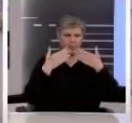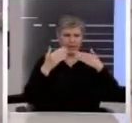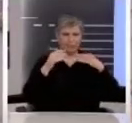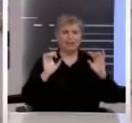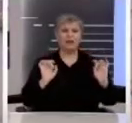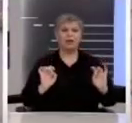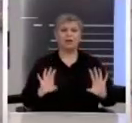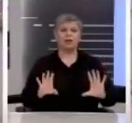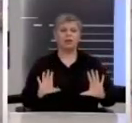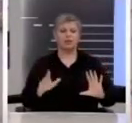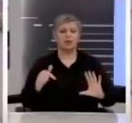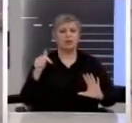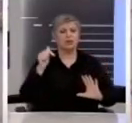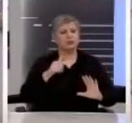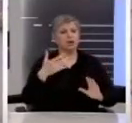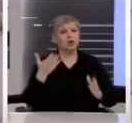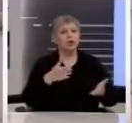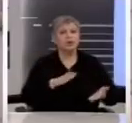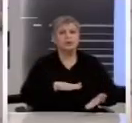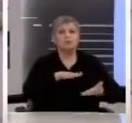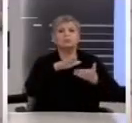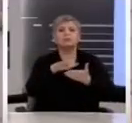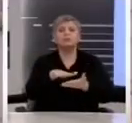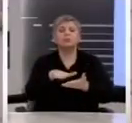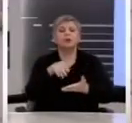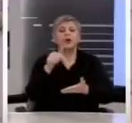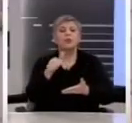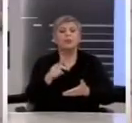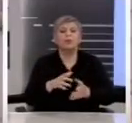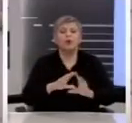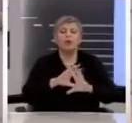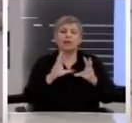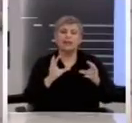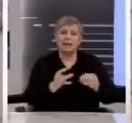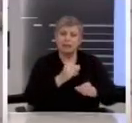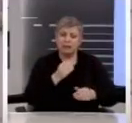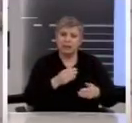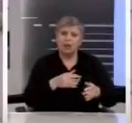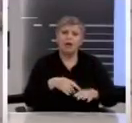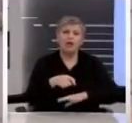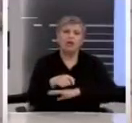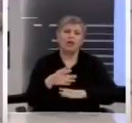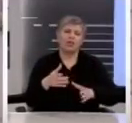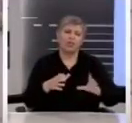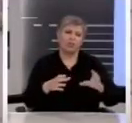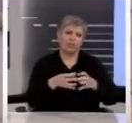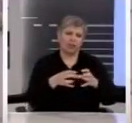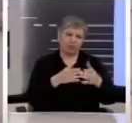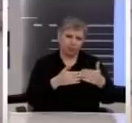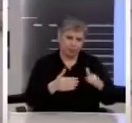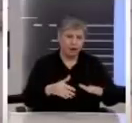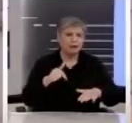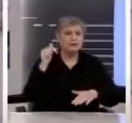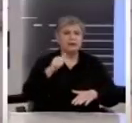δηλαδή παραδώσαμε όπως έκανα και εγώ τώρα, προς τη Γενική Διεύθυνση για να πάνε στο Γενικό Γραμματέα της Κυβέρνησης τα